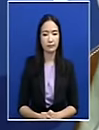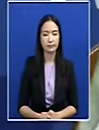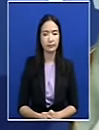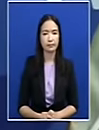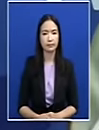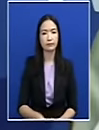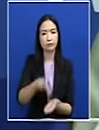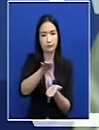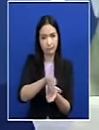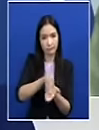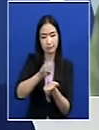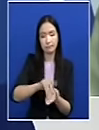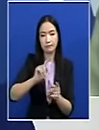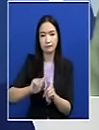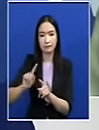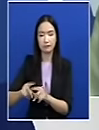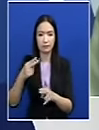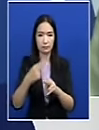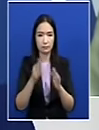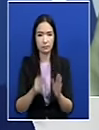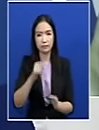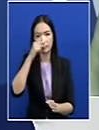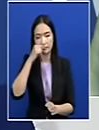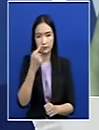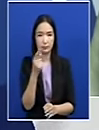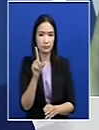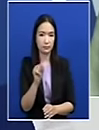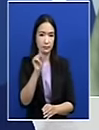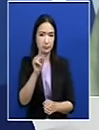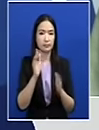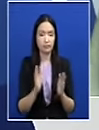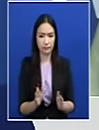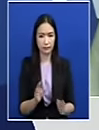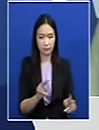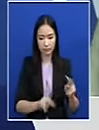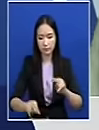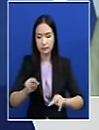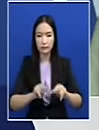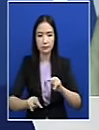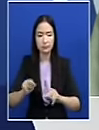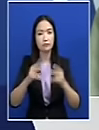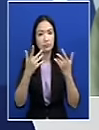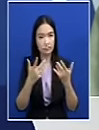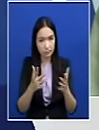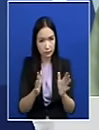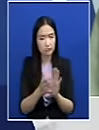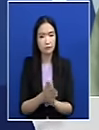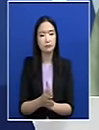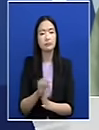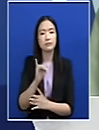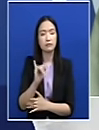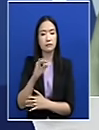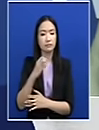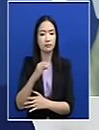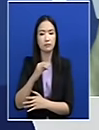นี่เนื่องจากข้อมูลต่างๆที่ปรากฏในมีชื่อคนไทย21คนซึ่งจากการตรวจสอบฐานข้อมูลในภาพรวมนะฮะของ ICIJ